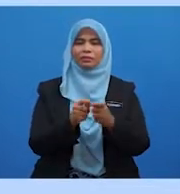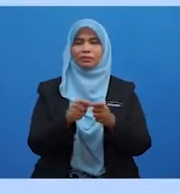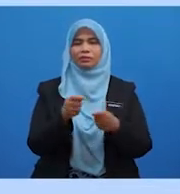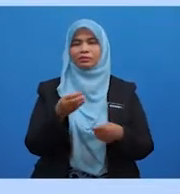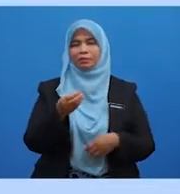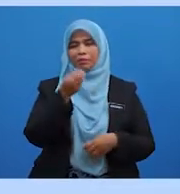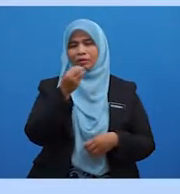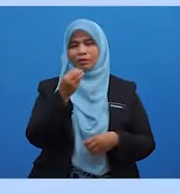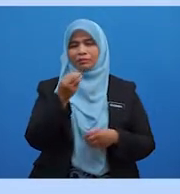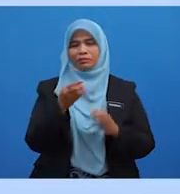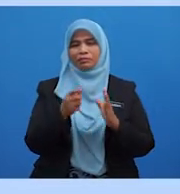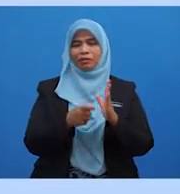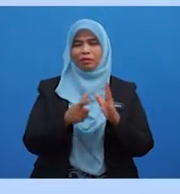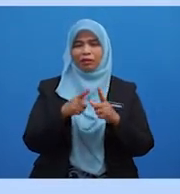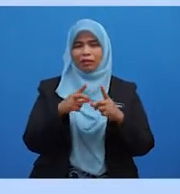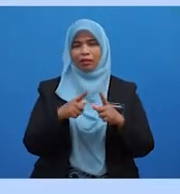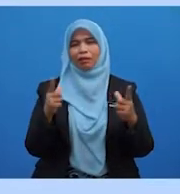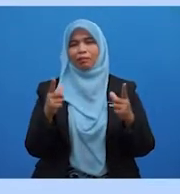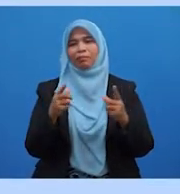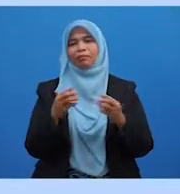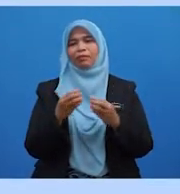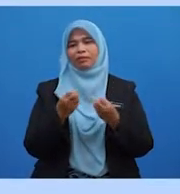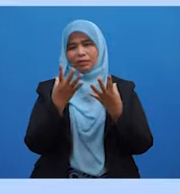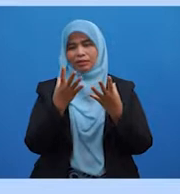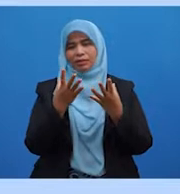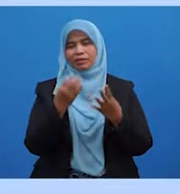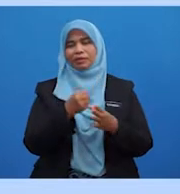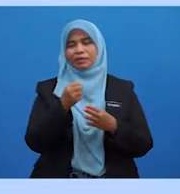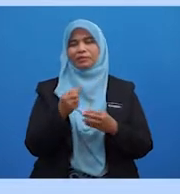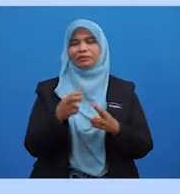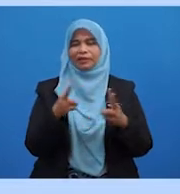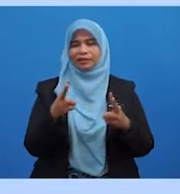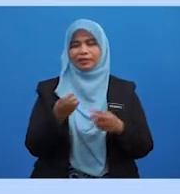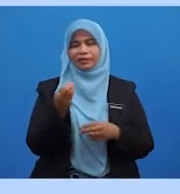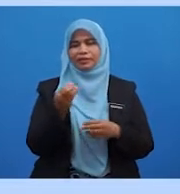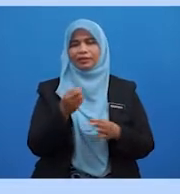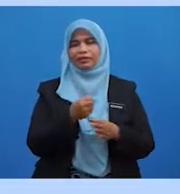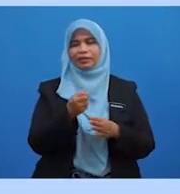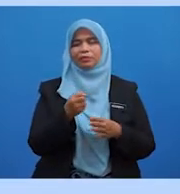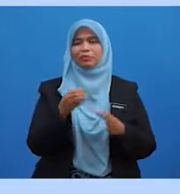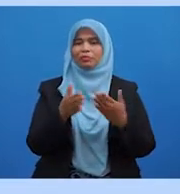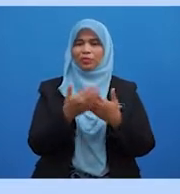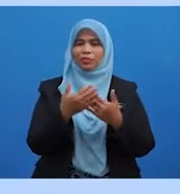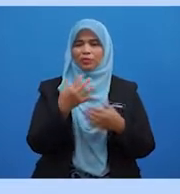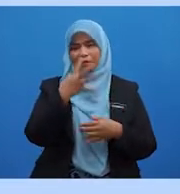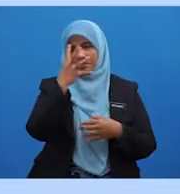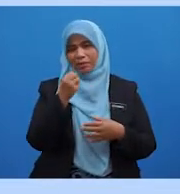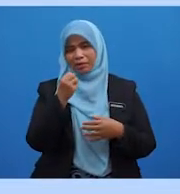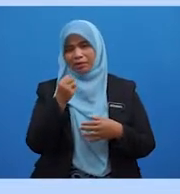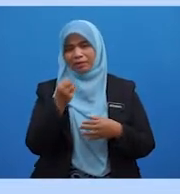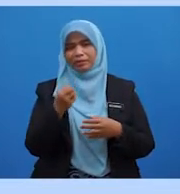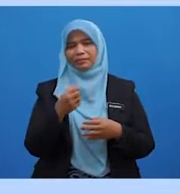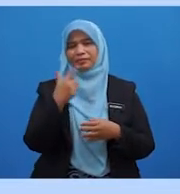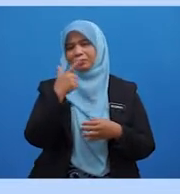makan terlalu banyak atau makan terlalu sedikit, menjadi panas baran, perasaan ingin menyendiri